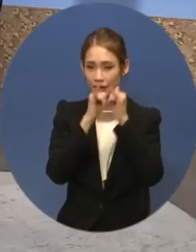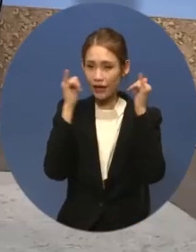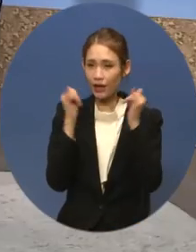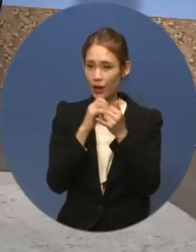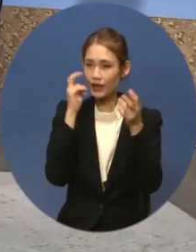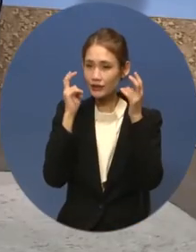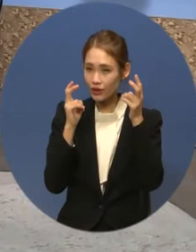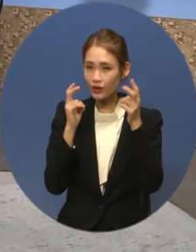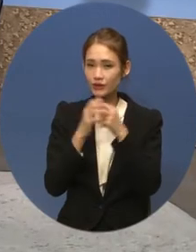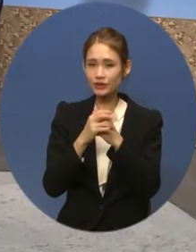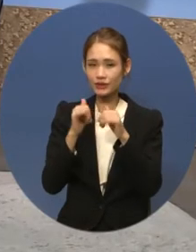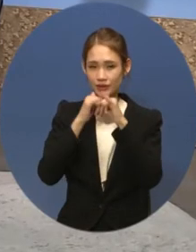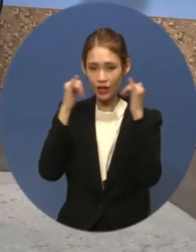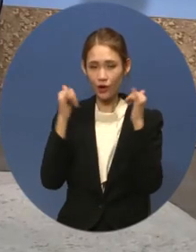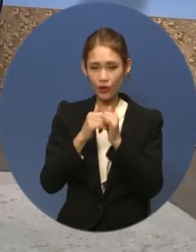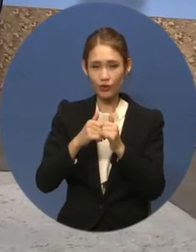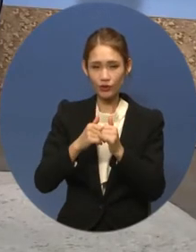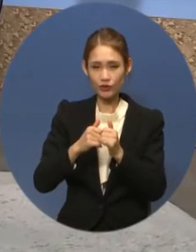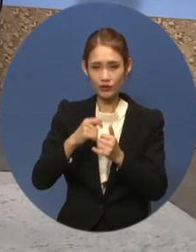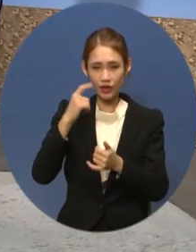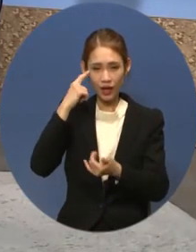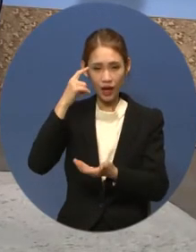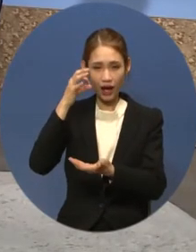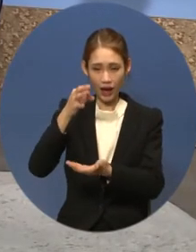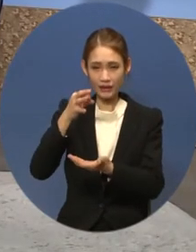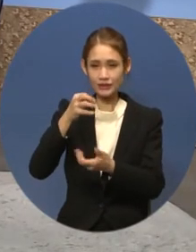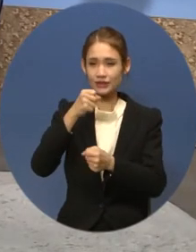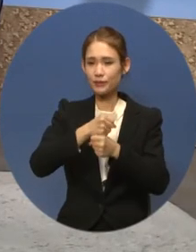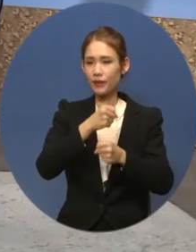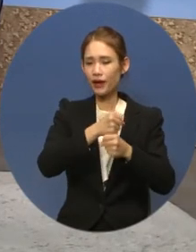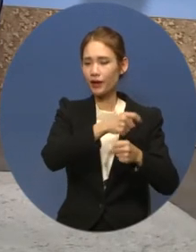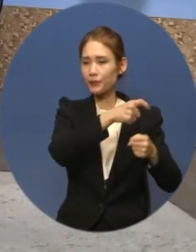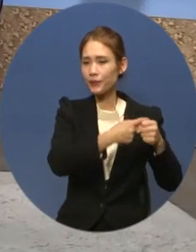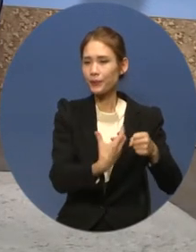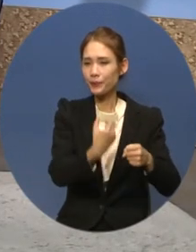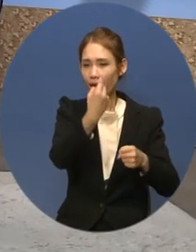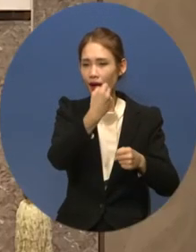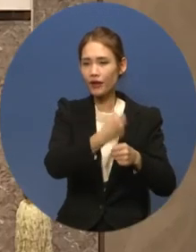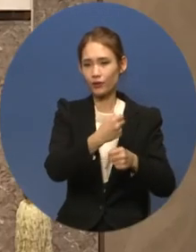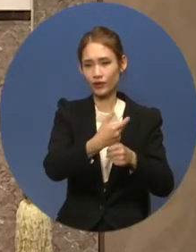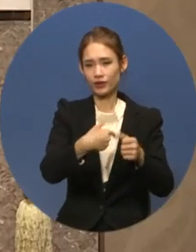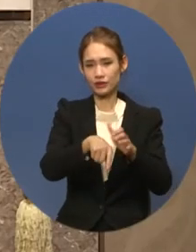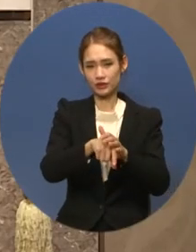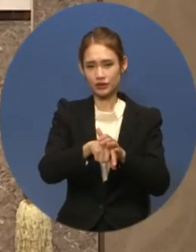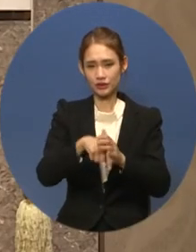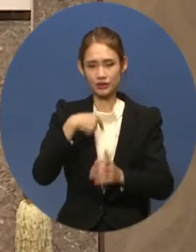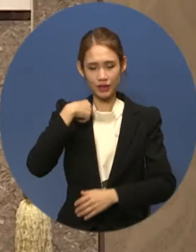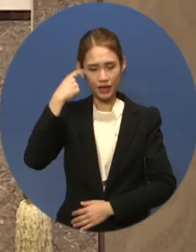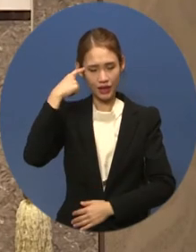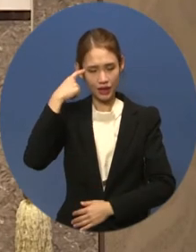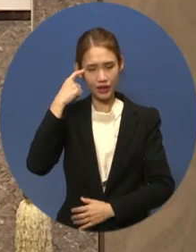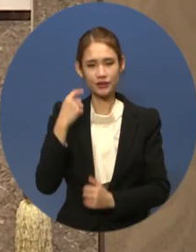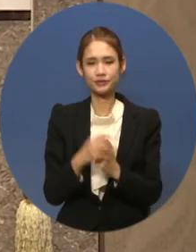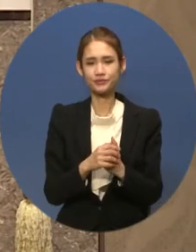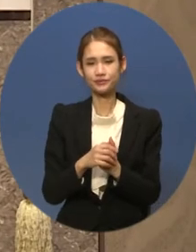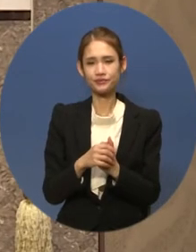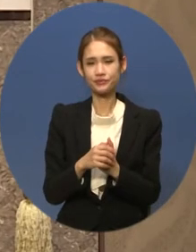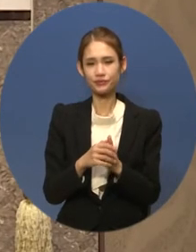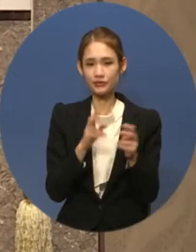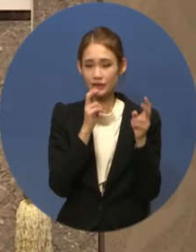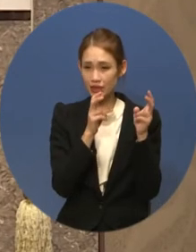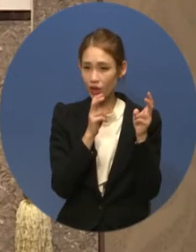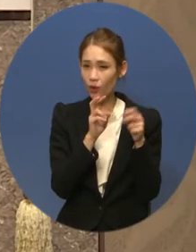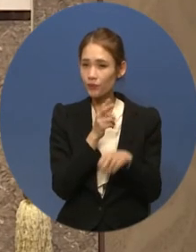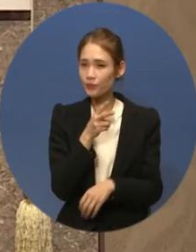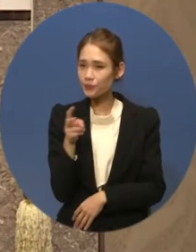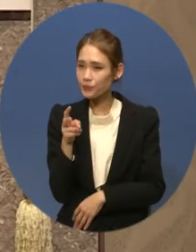기업은 사회적 가치 창출이 목표인 기업을 사회적 기업이라고 한다고 저는 생각을 합니다 사실 우리가 기어 파게 되면